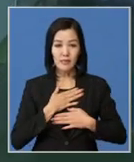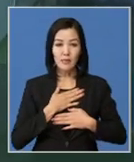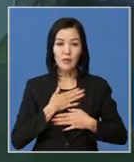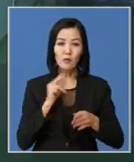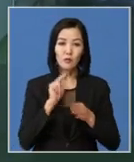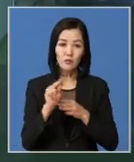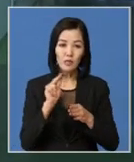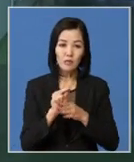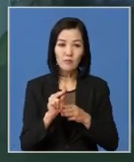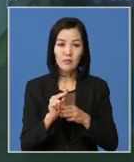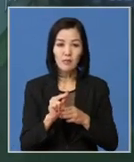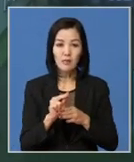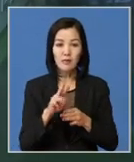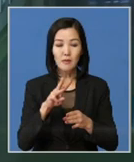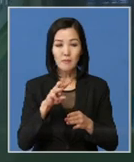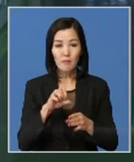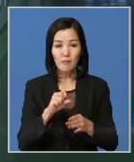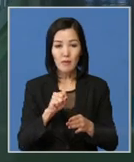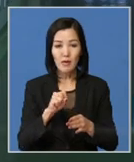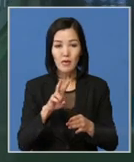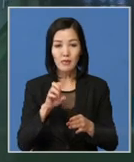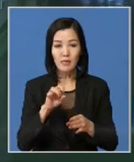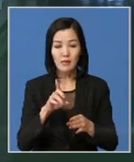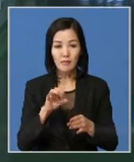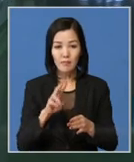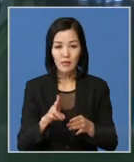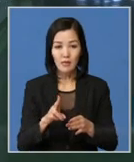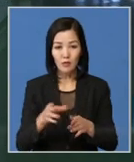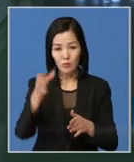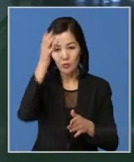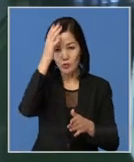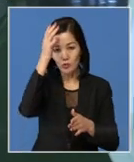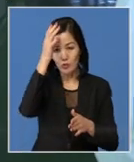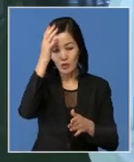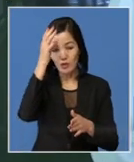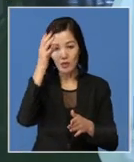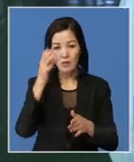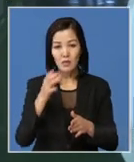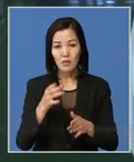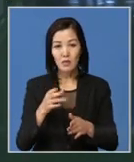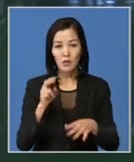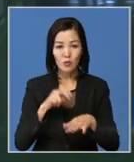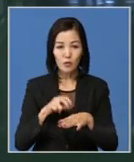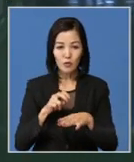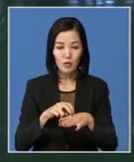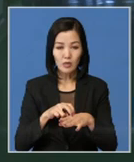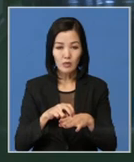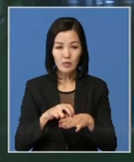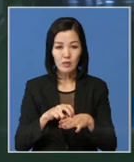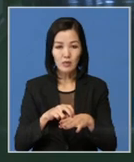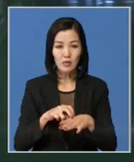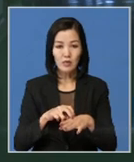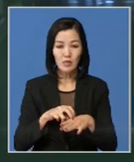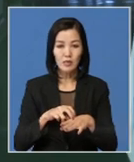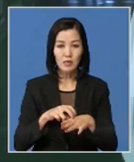ұстазымыз Анарбек Монголханович ученый степені алып отыр. PhD доктор в области